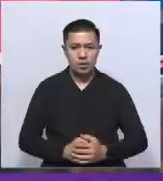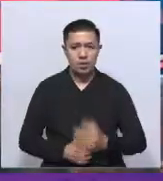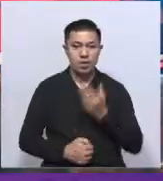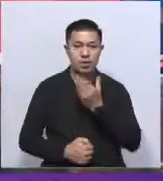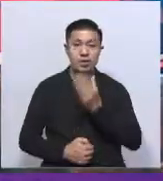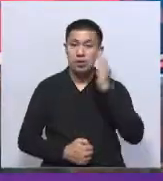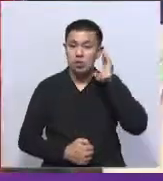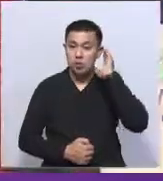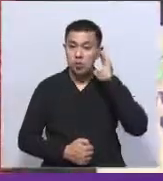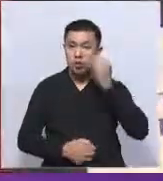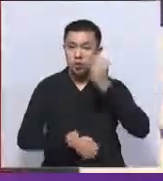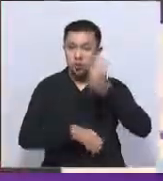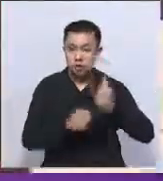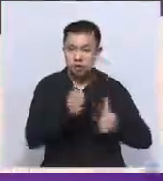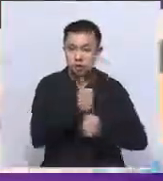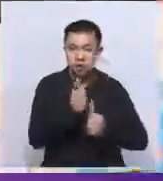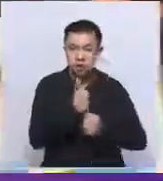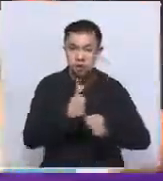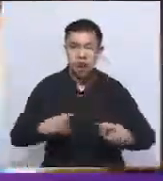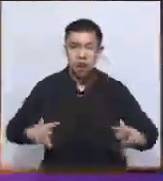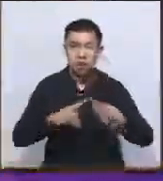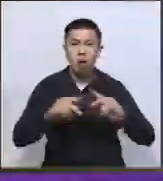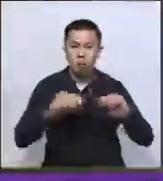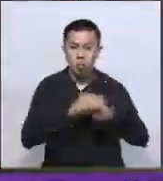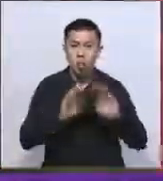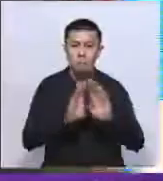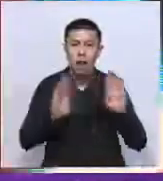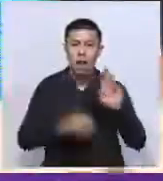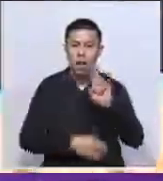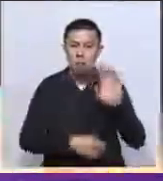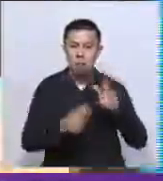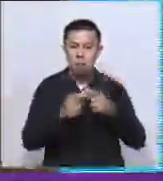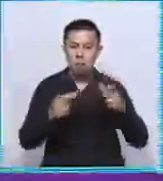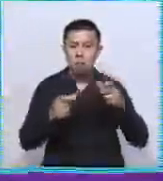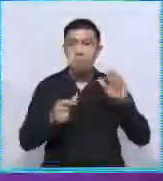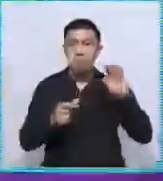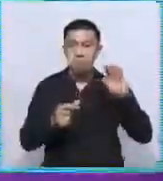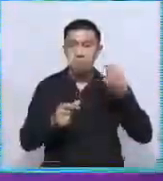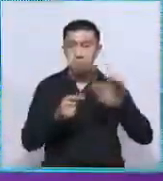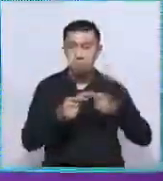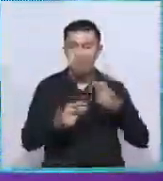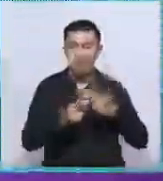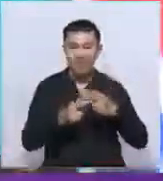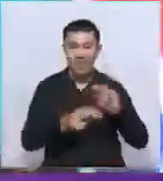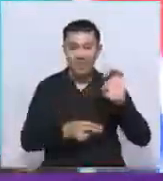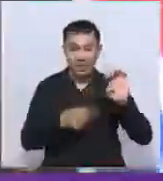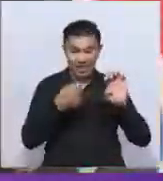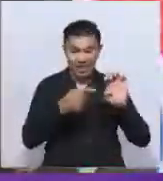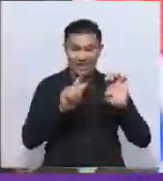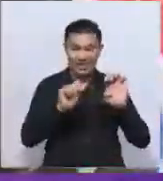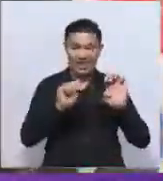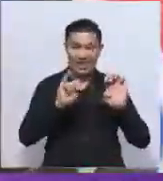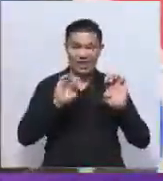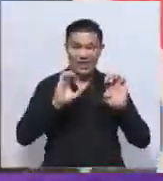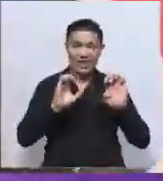พิชิตอัครทิศรัฐมนตรีช่วยว่าการกระทรวงคมนาคมเปิดตัวระบบบัตรโดยสารอิเล็กทรอนิกส์หรือว่า e-ticket ในงานวันครบร